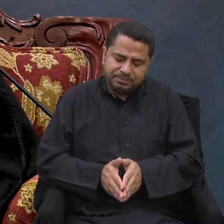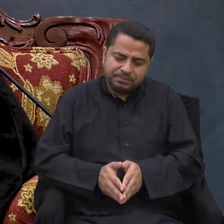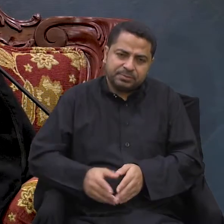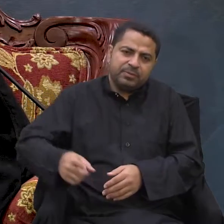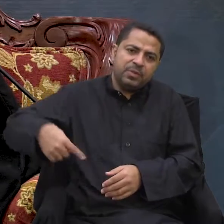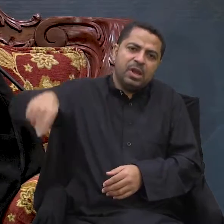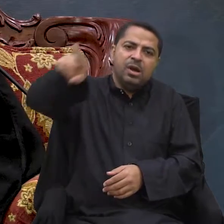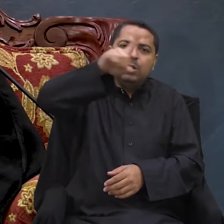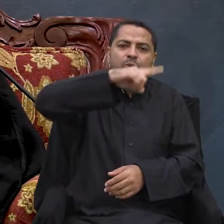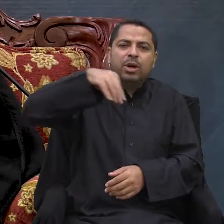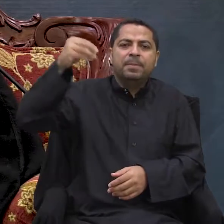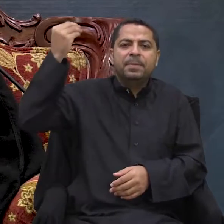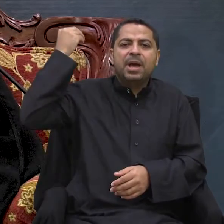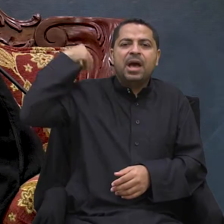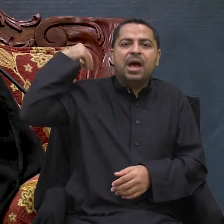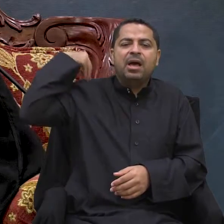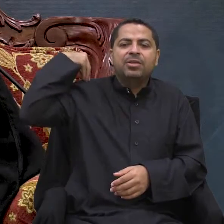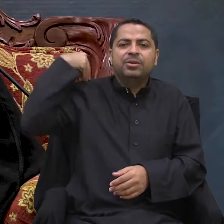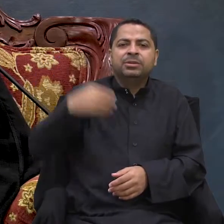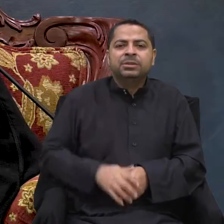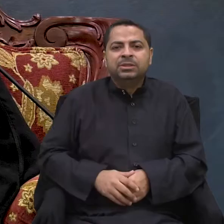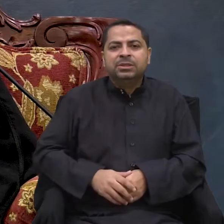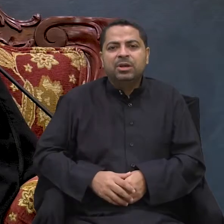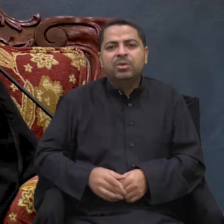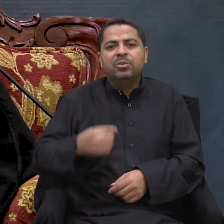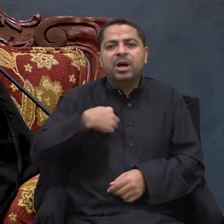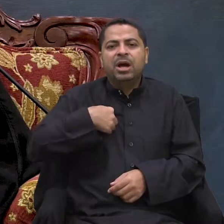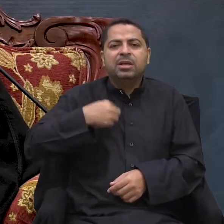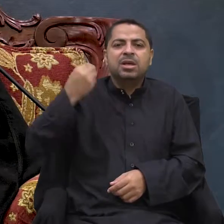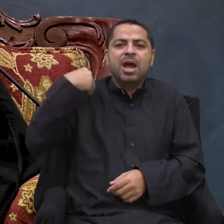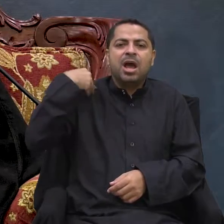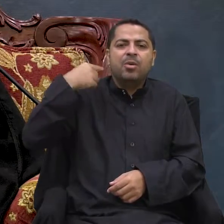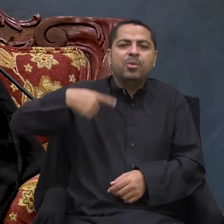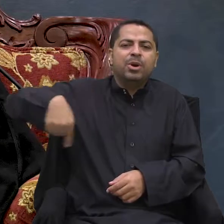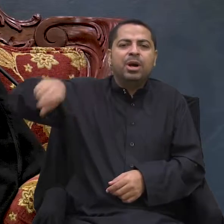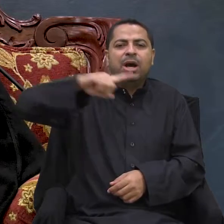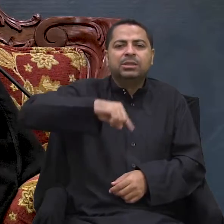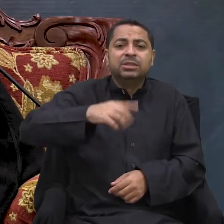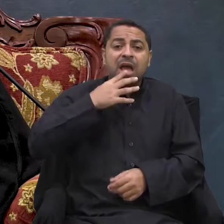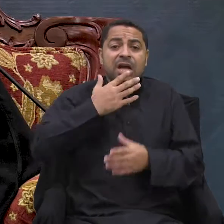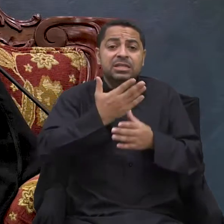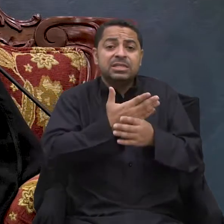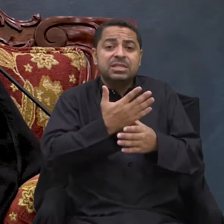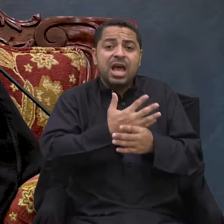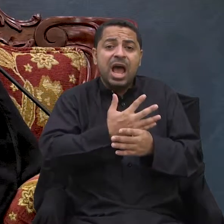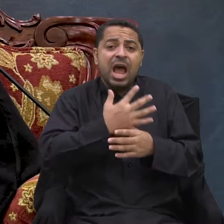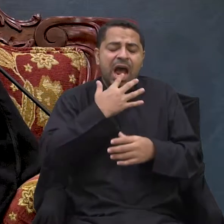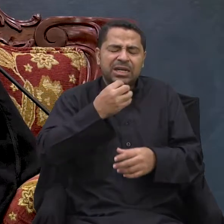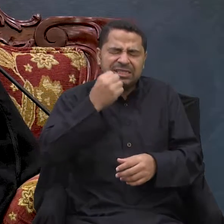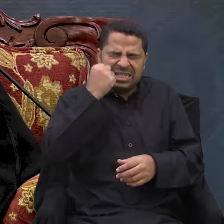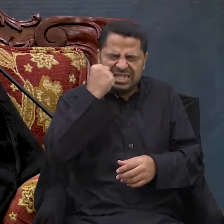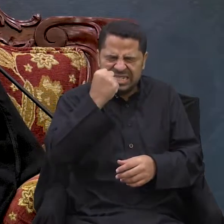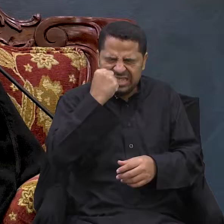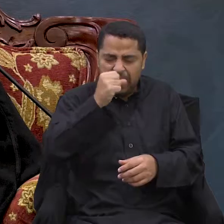عظم الله أجوركم وأجورنا وأجورنا بمصابنا